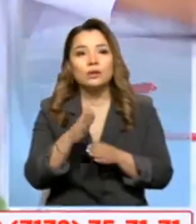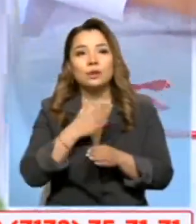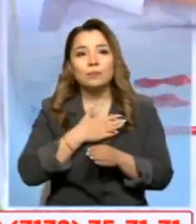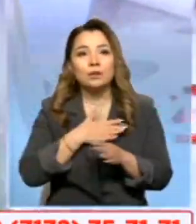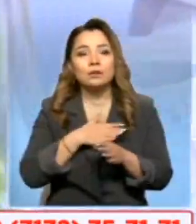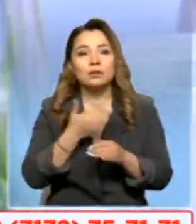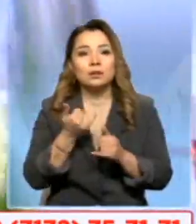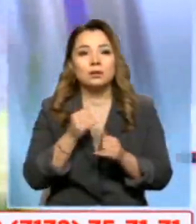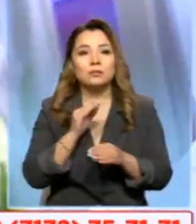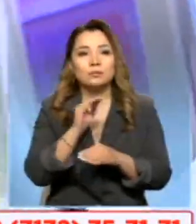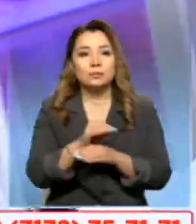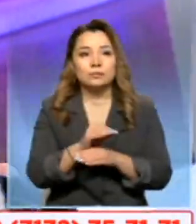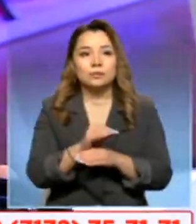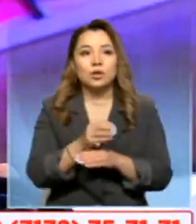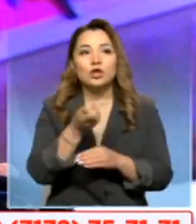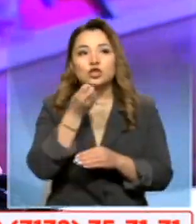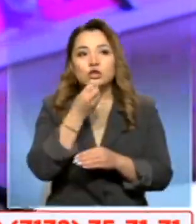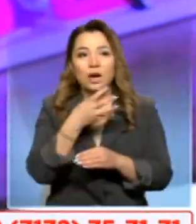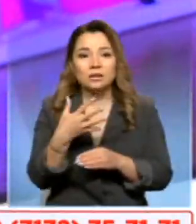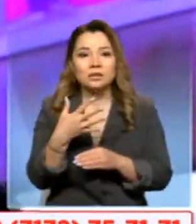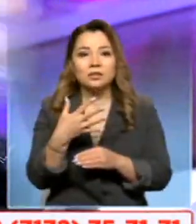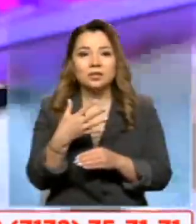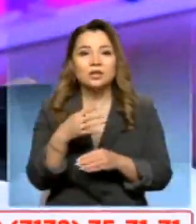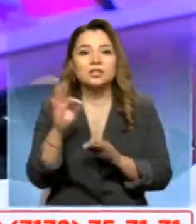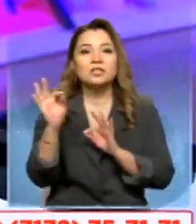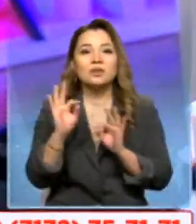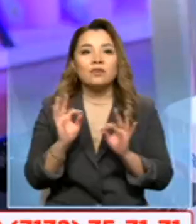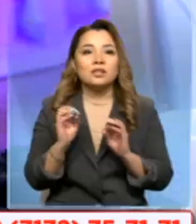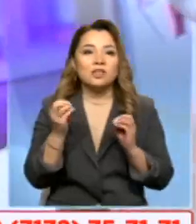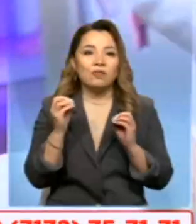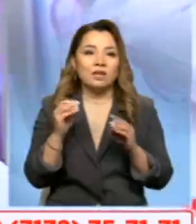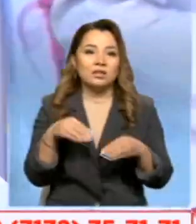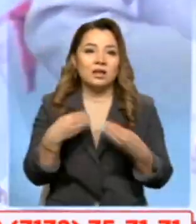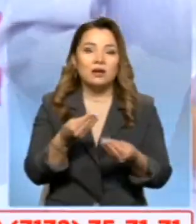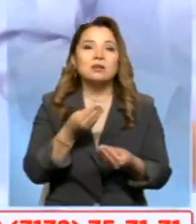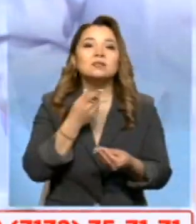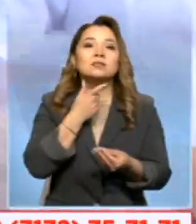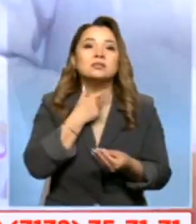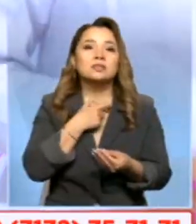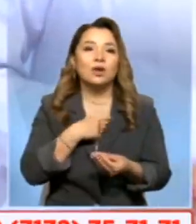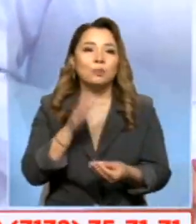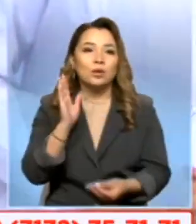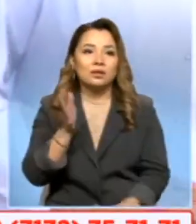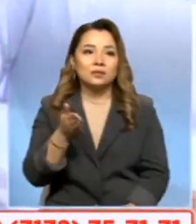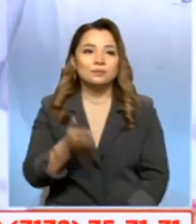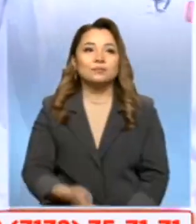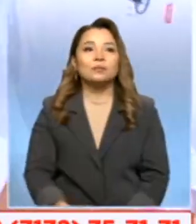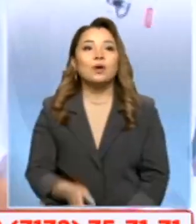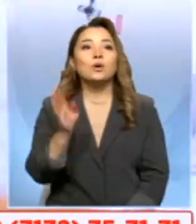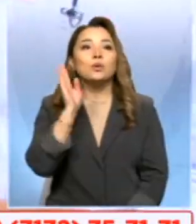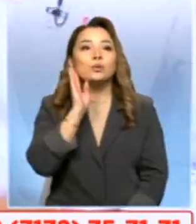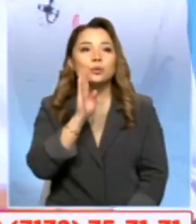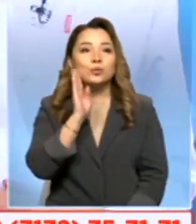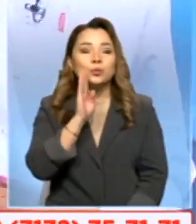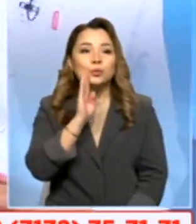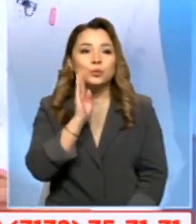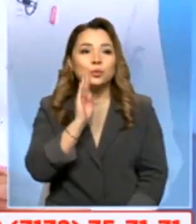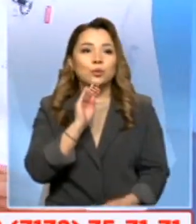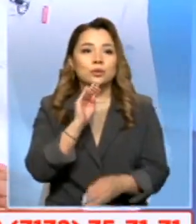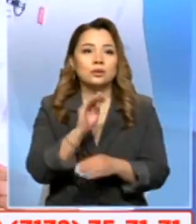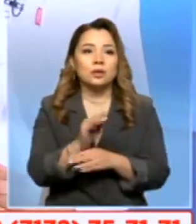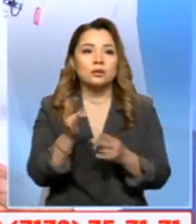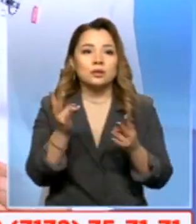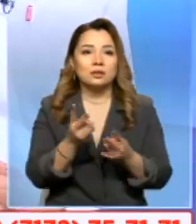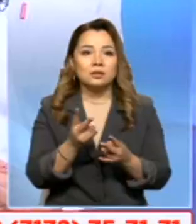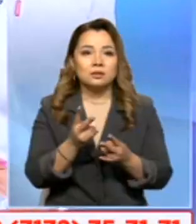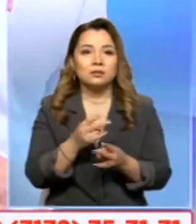бір жақсы свежесі беріп тұрады тамағымызға. Және мынау су